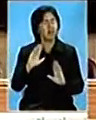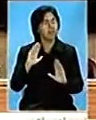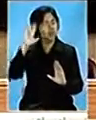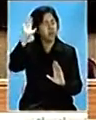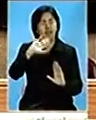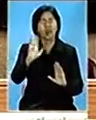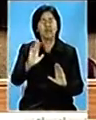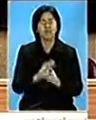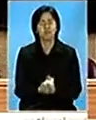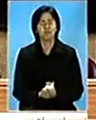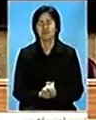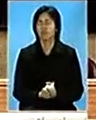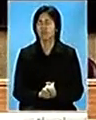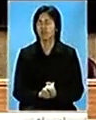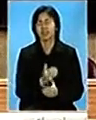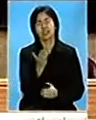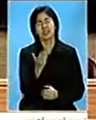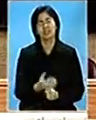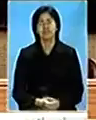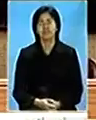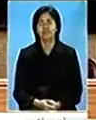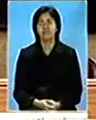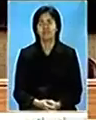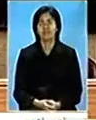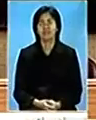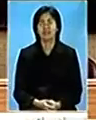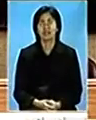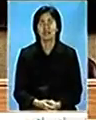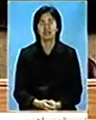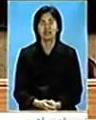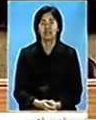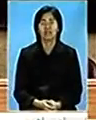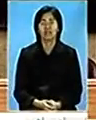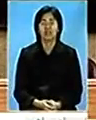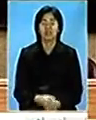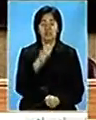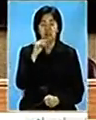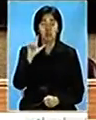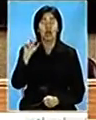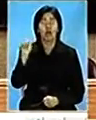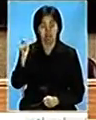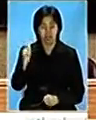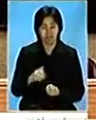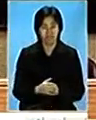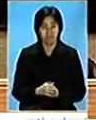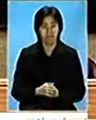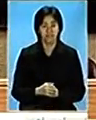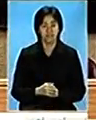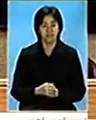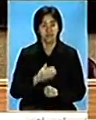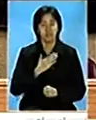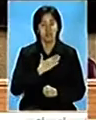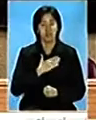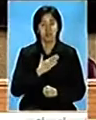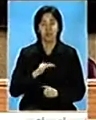นะเชิญนะ ท่านสุนัยไปพูดที่รัฐเวกัสเถอะครับ ท่านประธานครับผมเอง